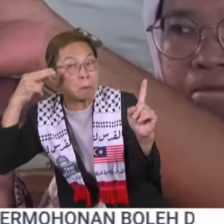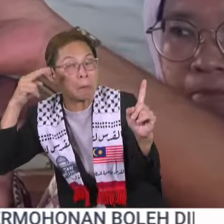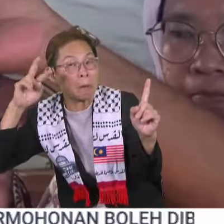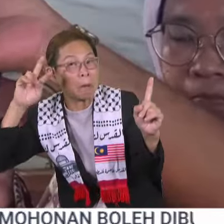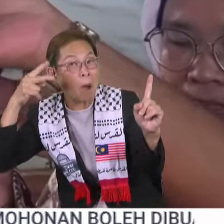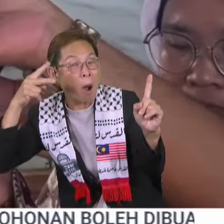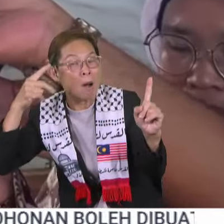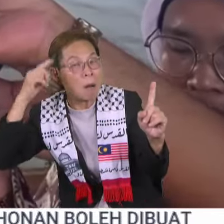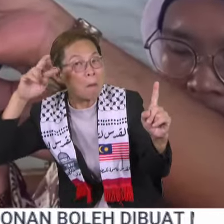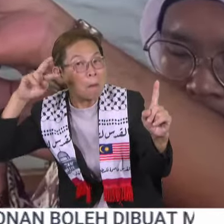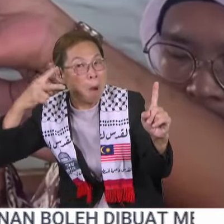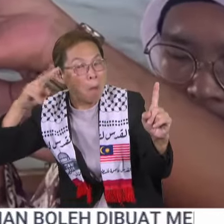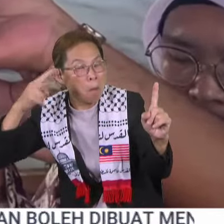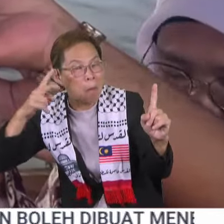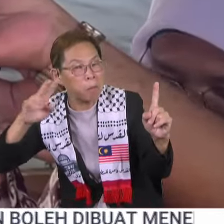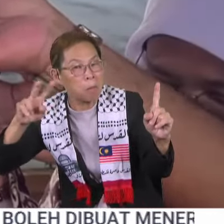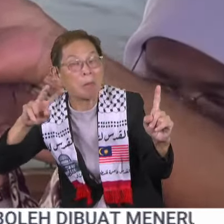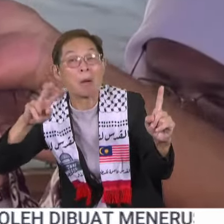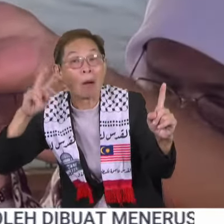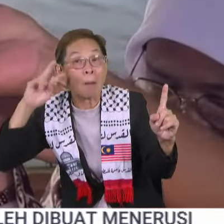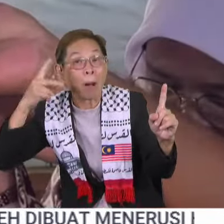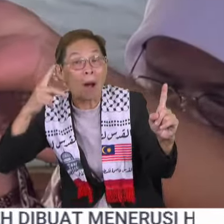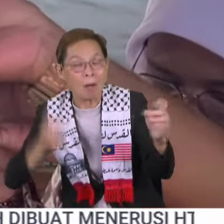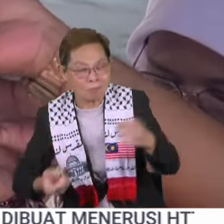atau membuat spekulasi tentang